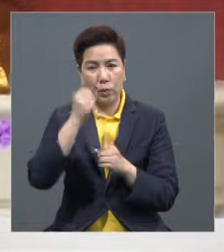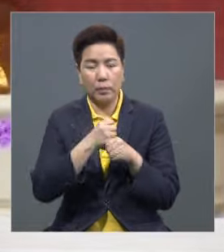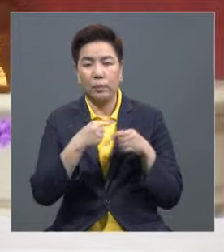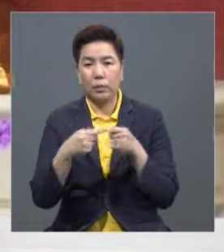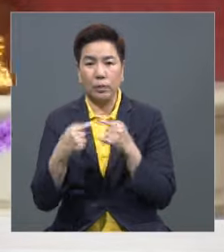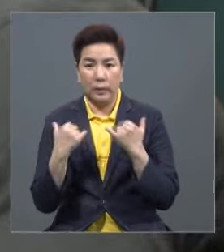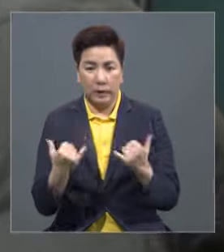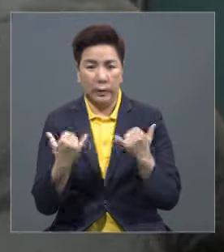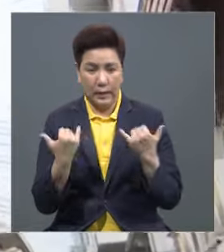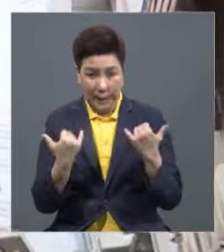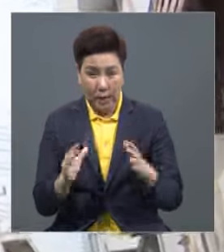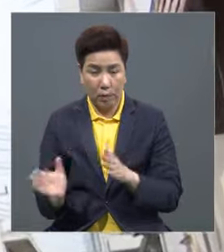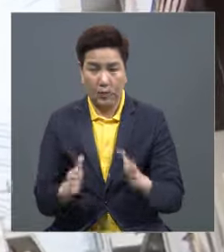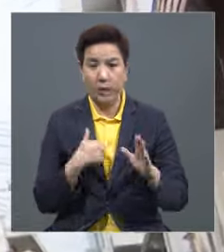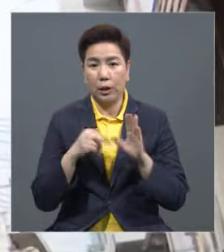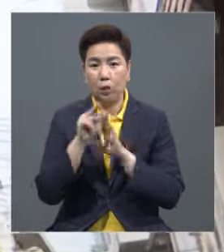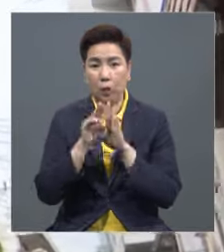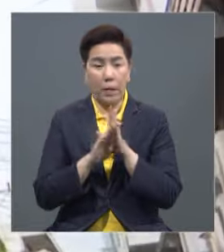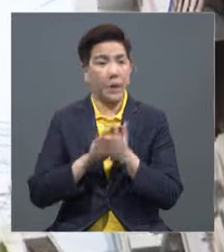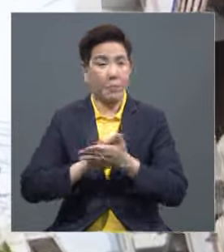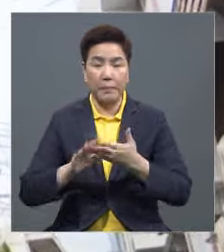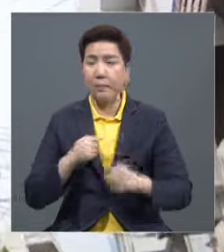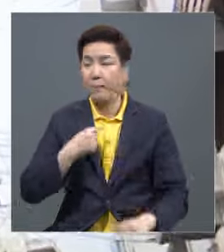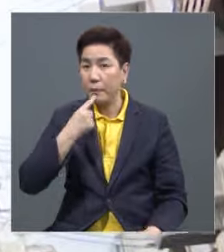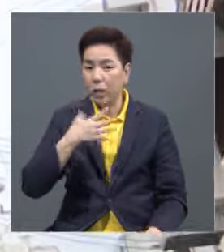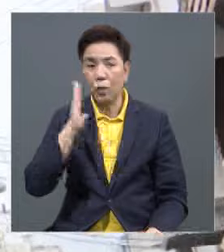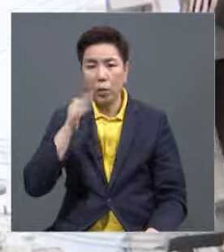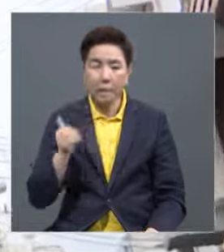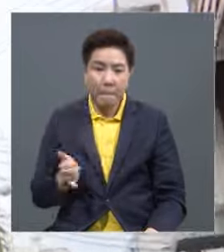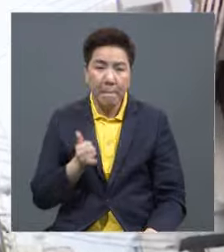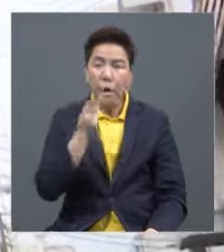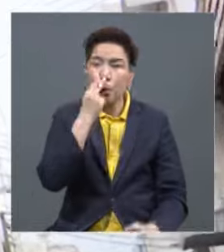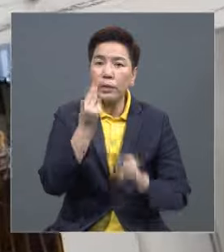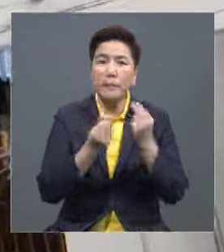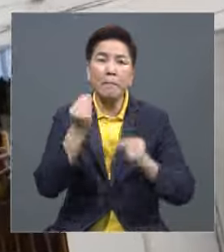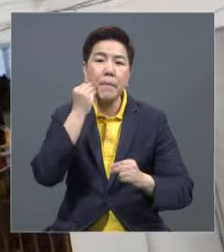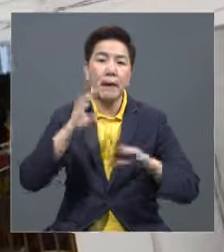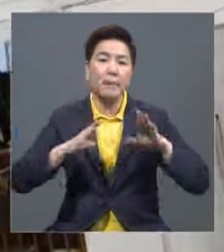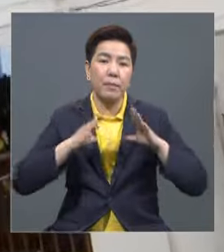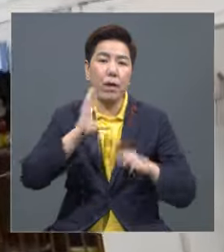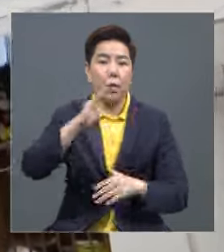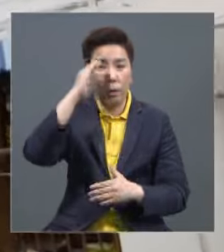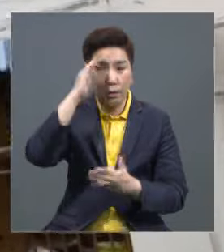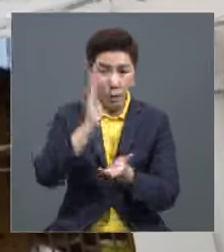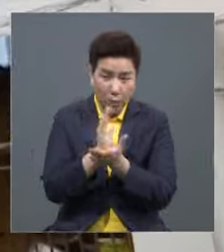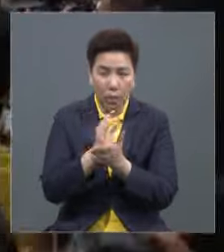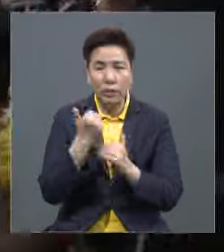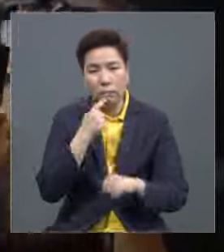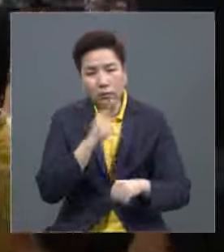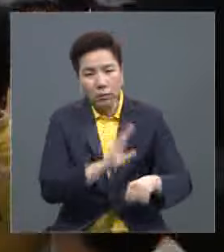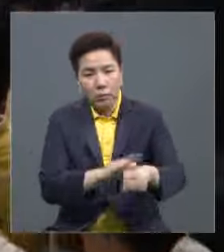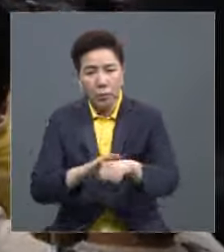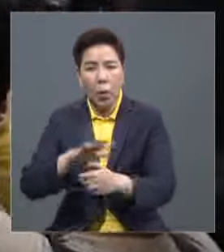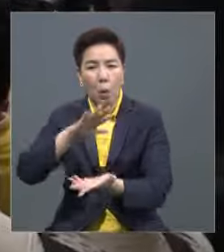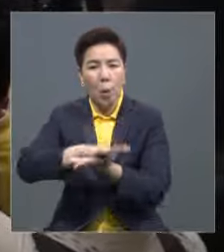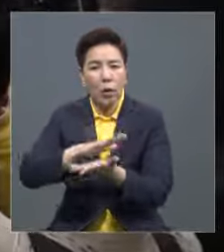ขึ้นภายหลังมอบนโยบายเสร็จสิ้นครับนายกรัฐมนตรีได้เดินทางไปตรวจเยี่ยมบ้านพักของเจ้าหน้าที่พร้อมกำชับเรื่องของ